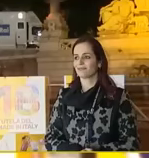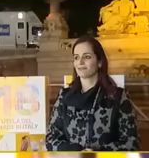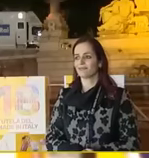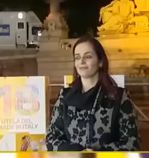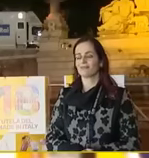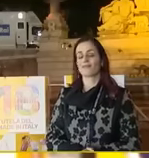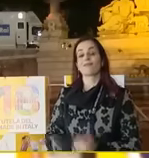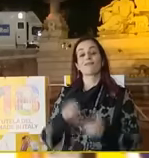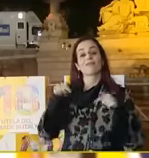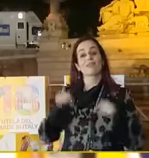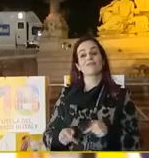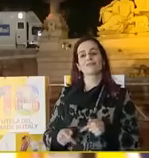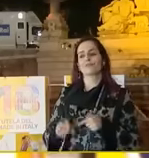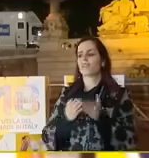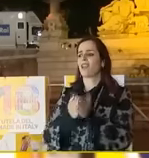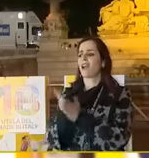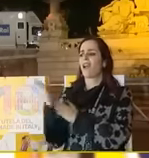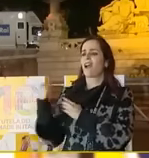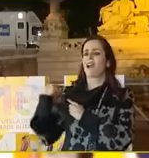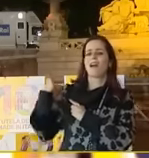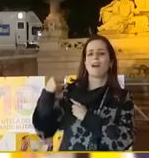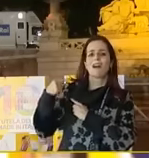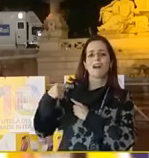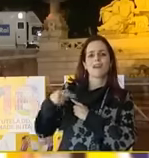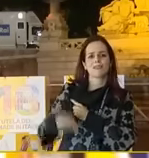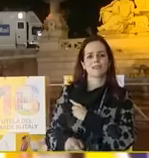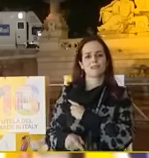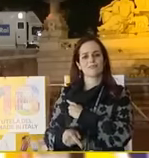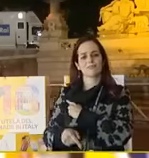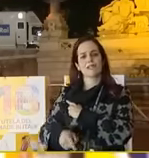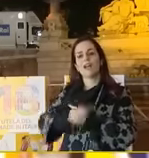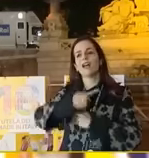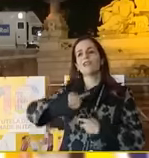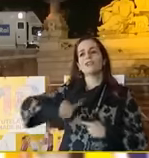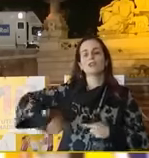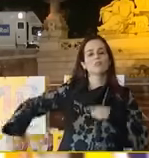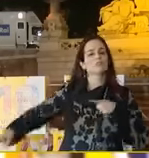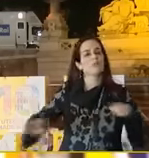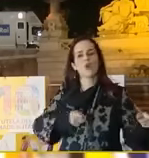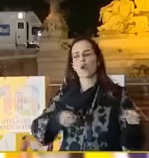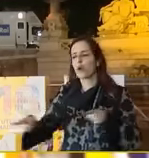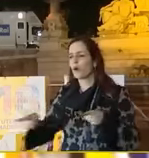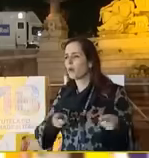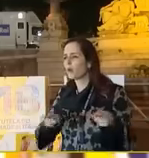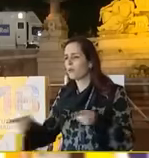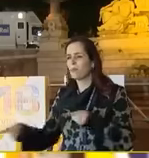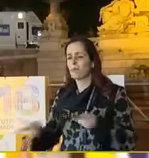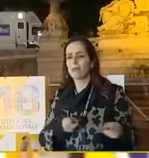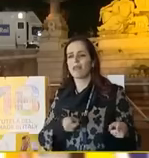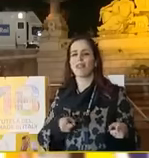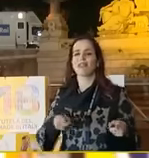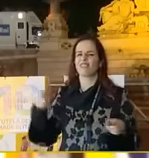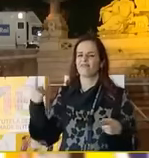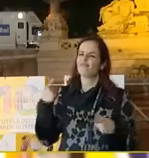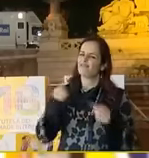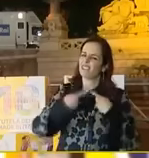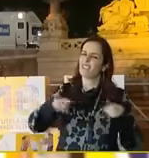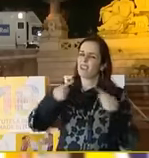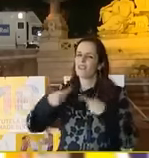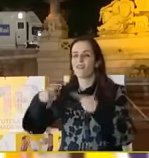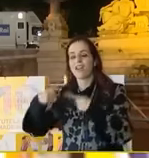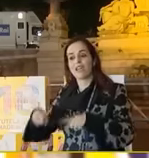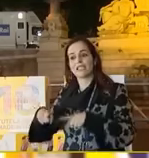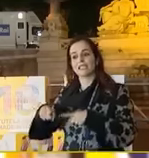In questi anni abbiamo attraversato vari momenti in cui ci siamo presentati alle politiche. Il primo fu